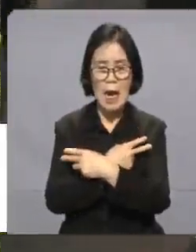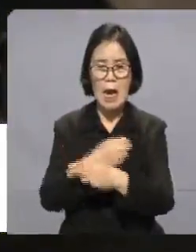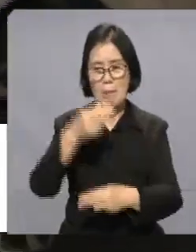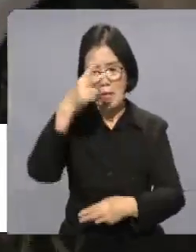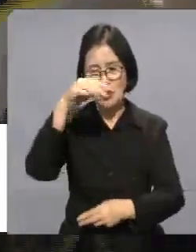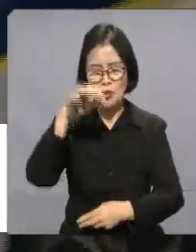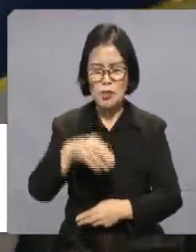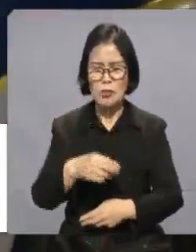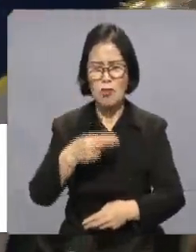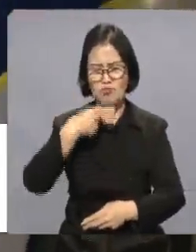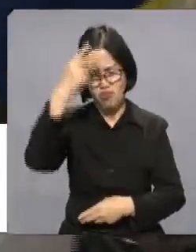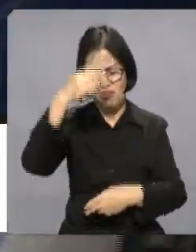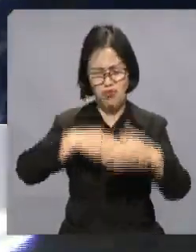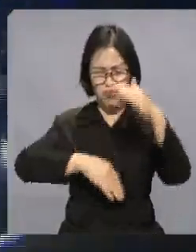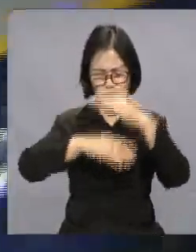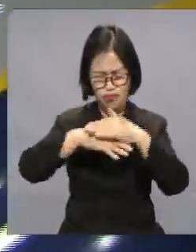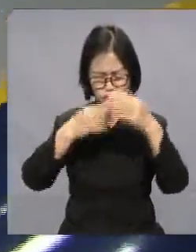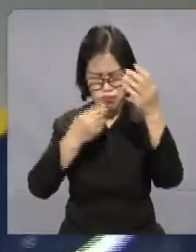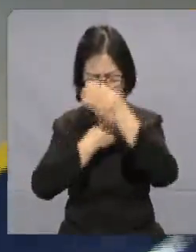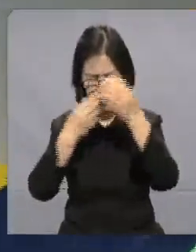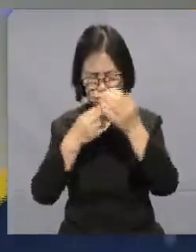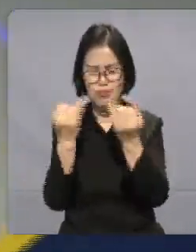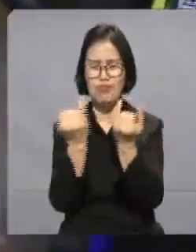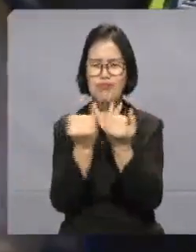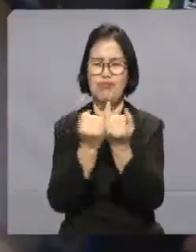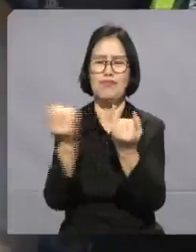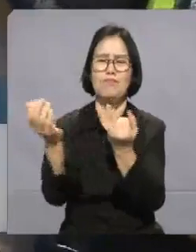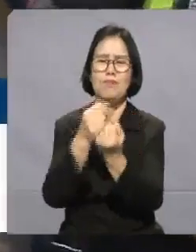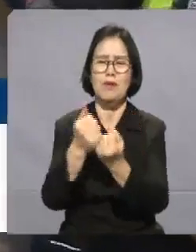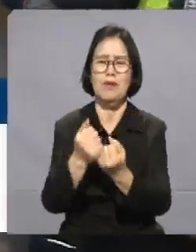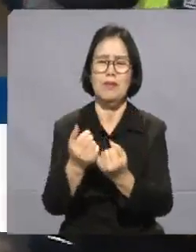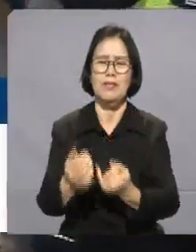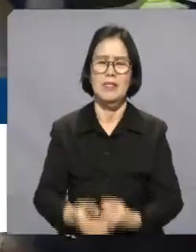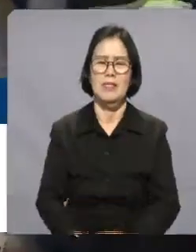상태로 운전한 여성을 경찰이 단속했습니다.